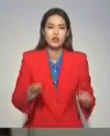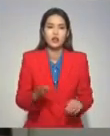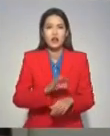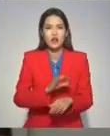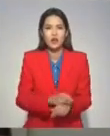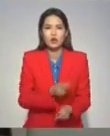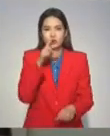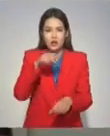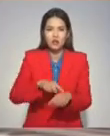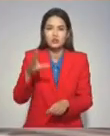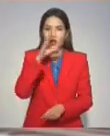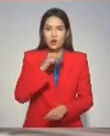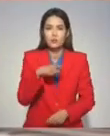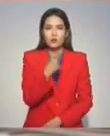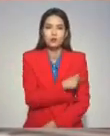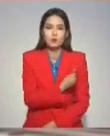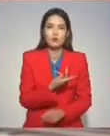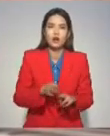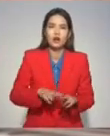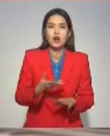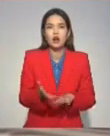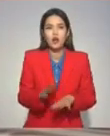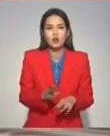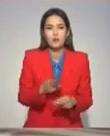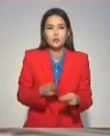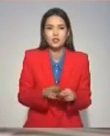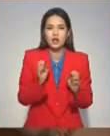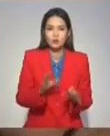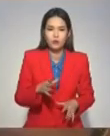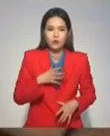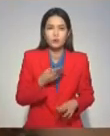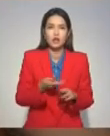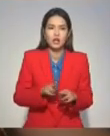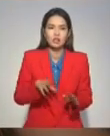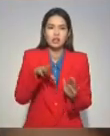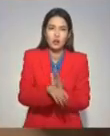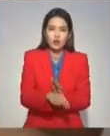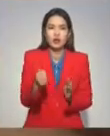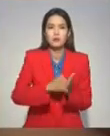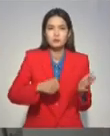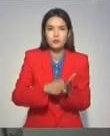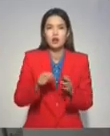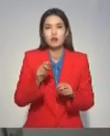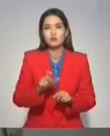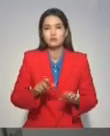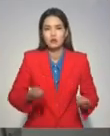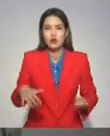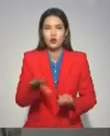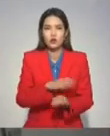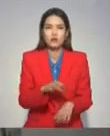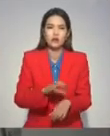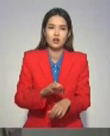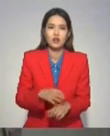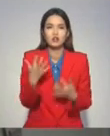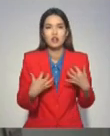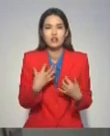әсерін тигізеді дейді дәрігерлер. Онда ауыр металдар болуы мүмкін. Нәтижесінде баланың иммундық жүйесі әлсіреп, демікпе, қан диабеті,